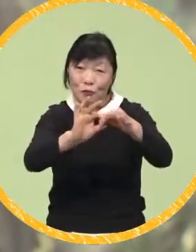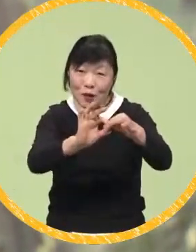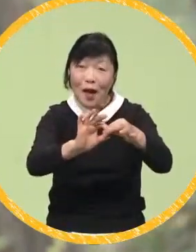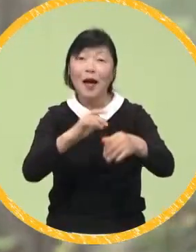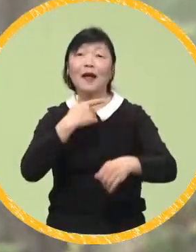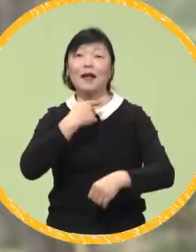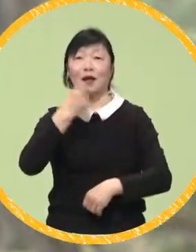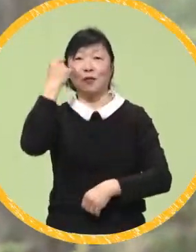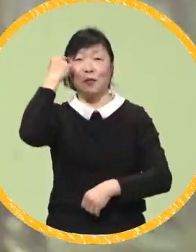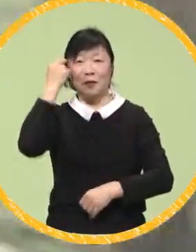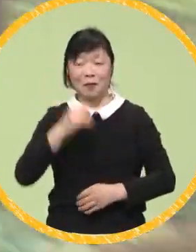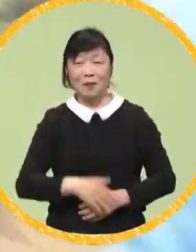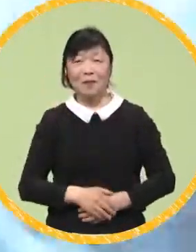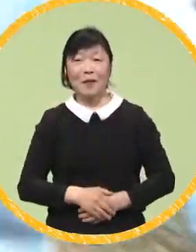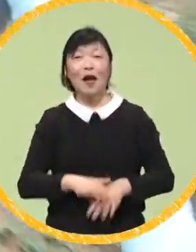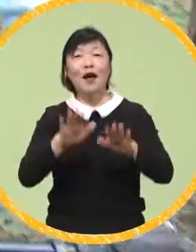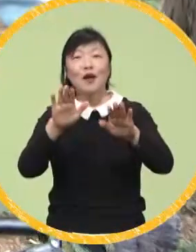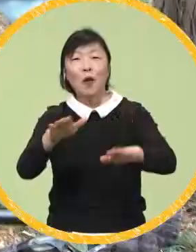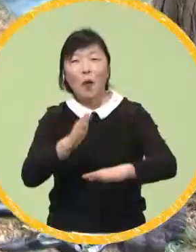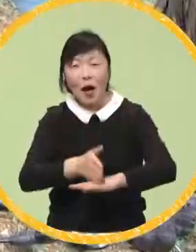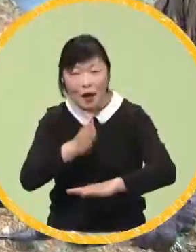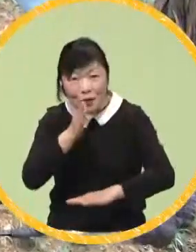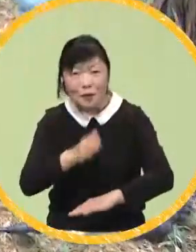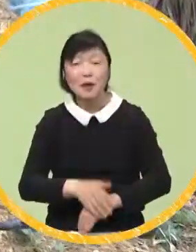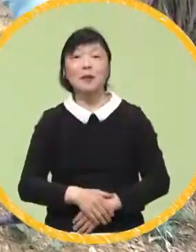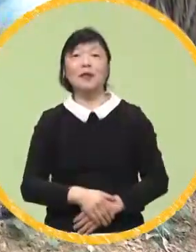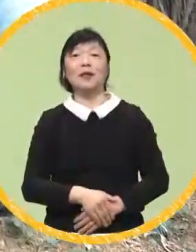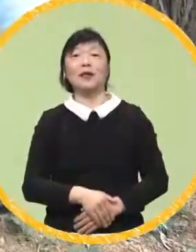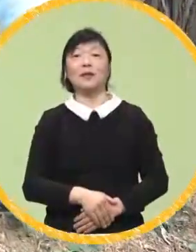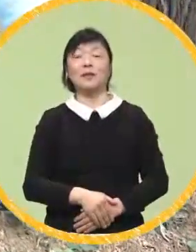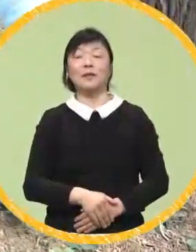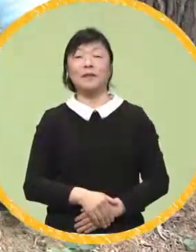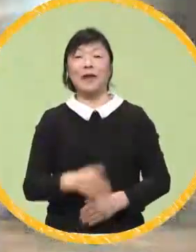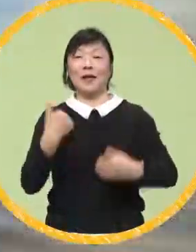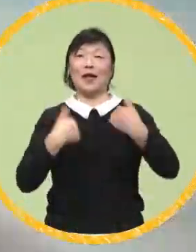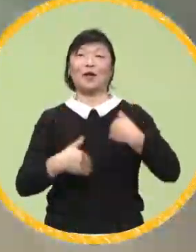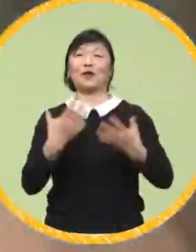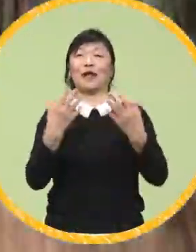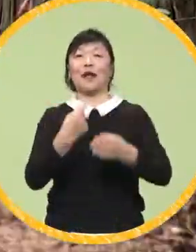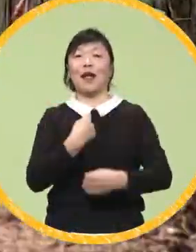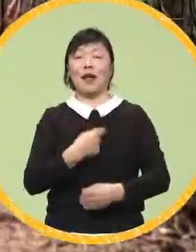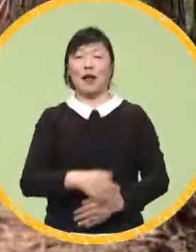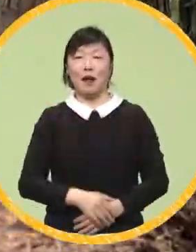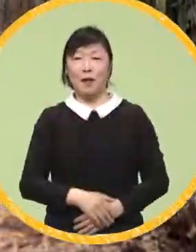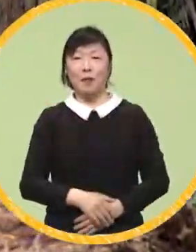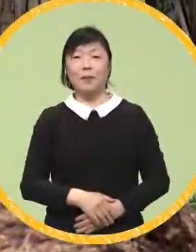ばなといや本当に今日はありがとうございましたございますあー楽しかった